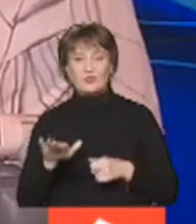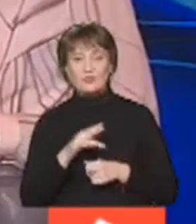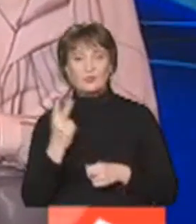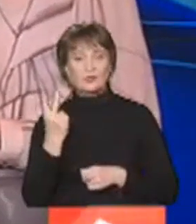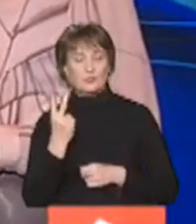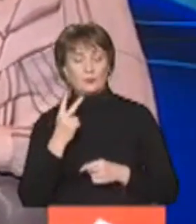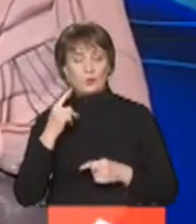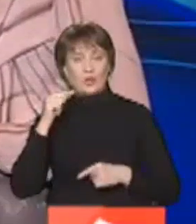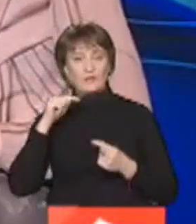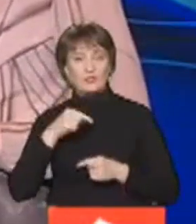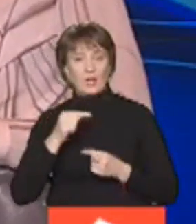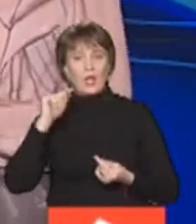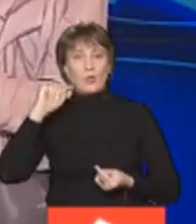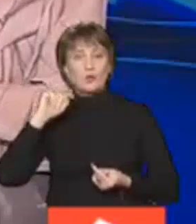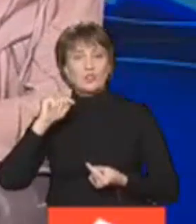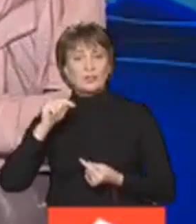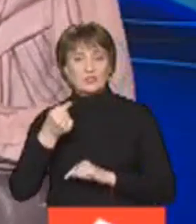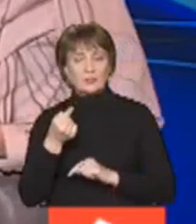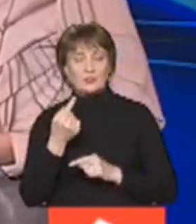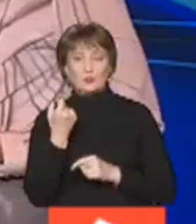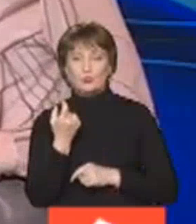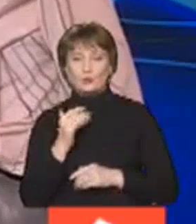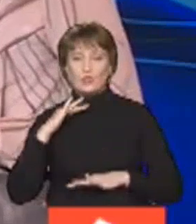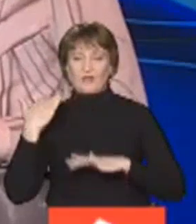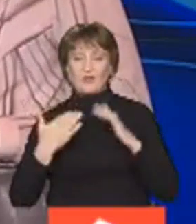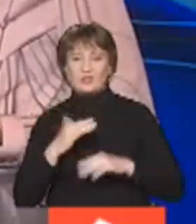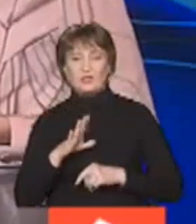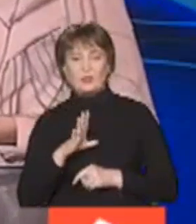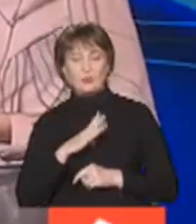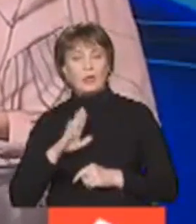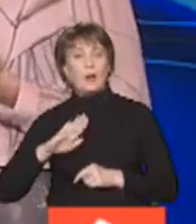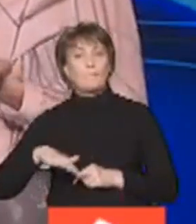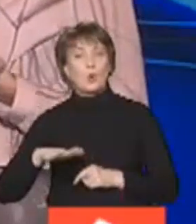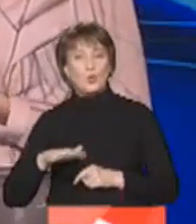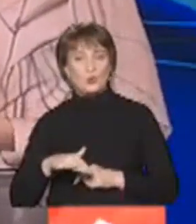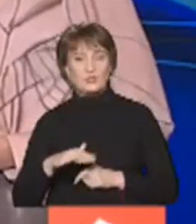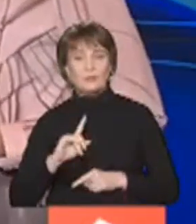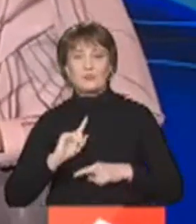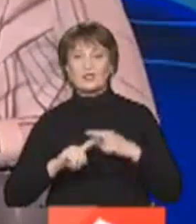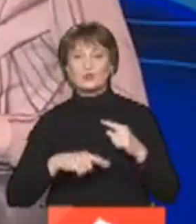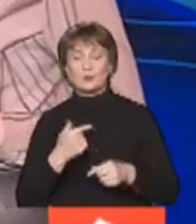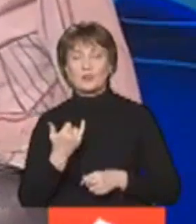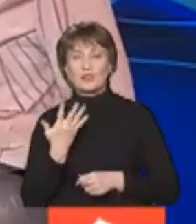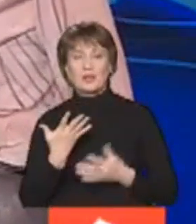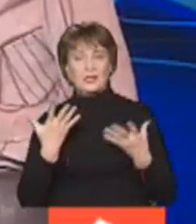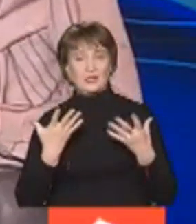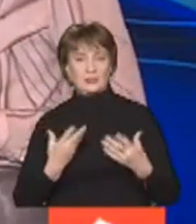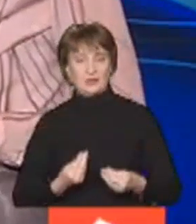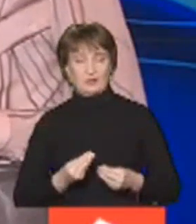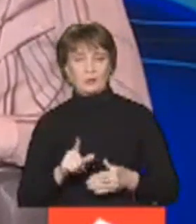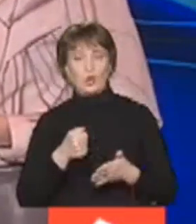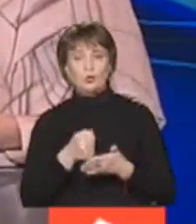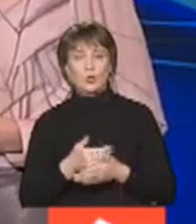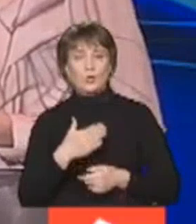барічних утворень. Протистояння, відповідно, трошки вітряно в нас було, але вже потім наступні кілька днів антициклон буде